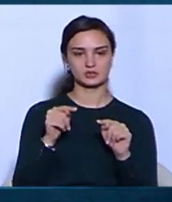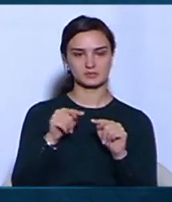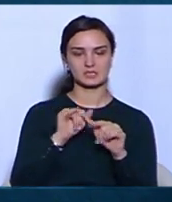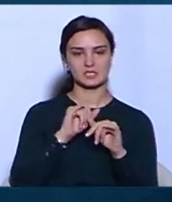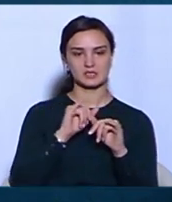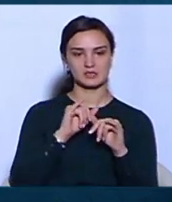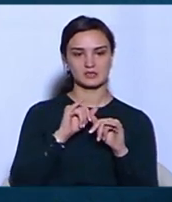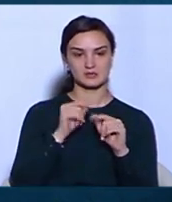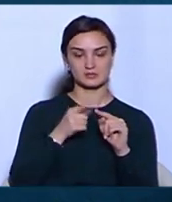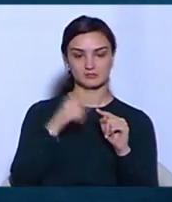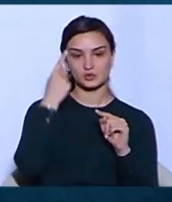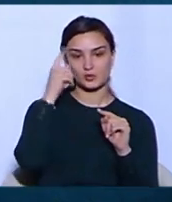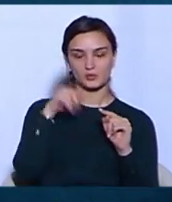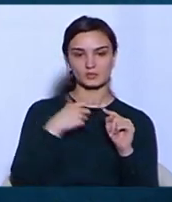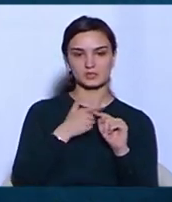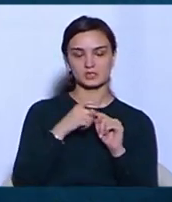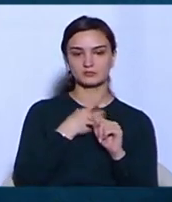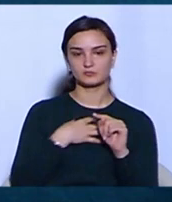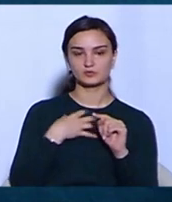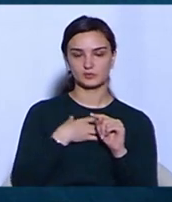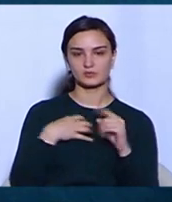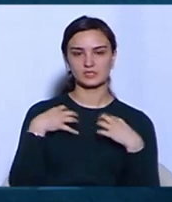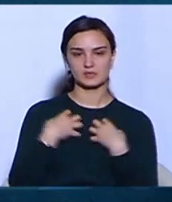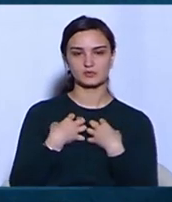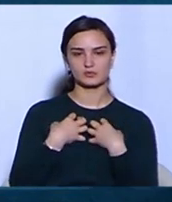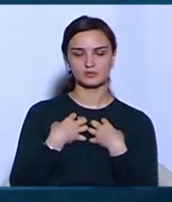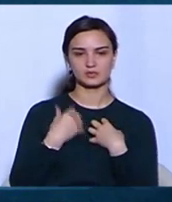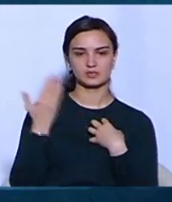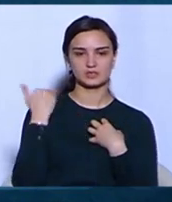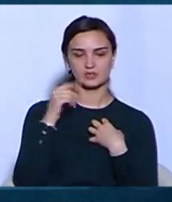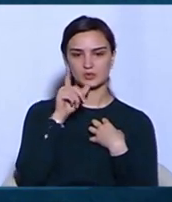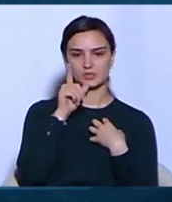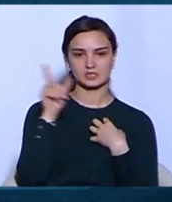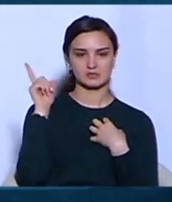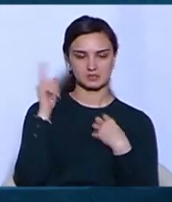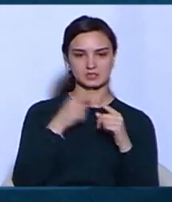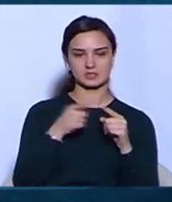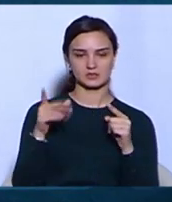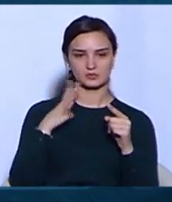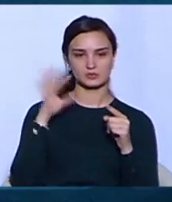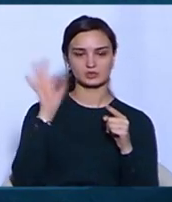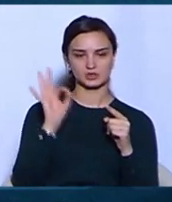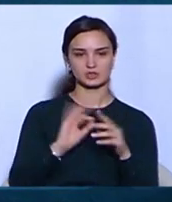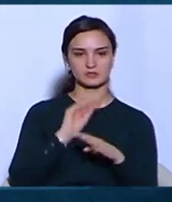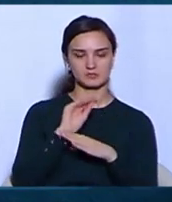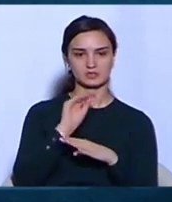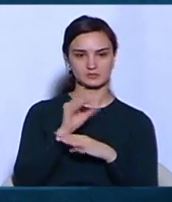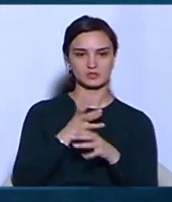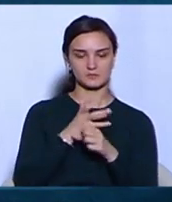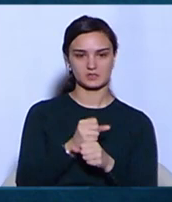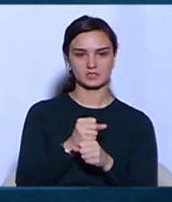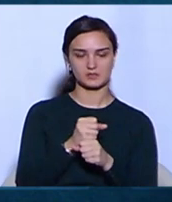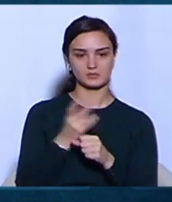გავრცელება არის ძალიან მაღალი და სამწუხაროდ წინა 2 წლის მანძილზე იყო იმედი, რომ სიხშირის მატება